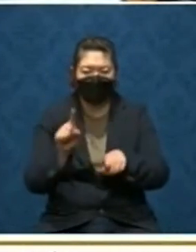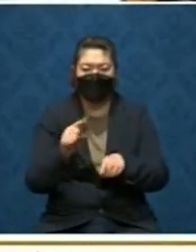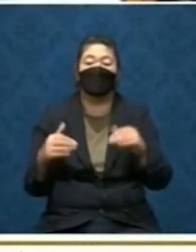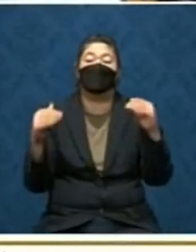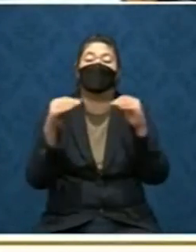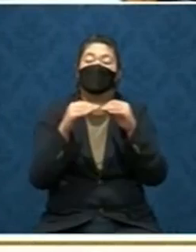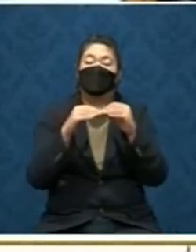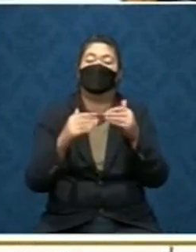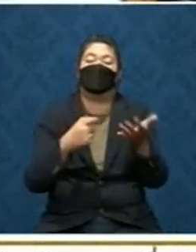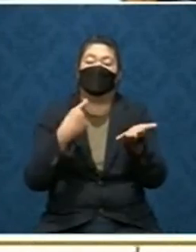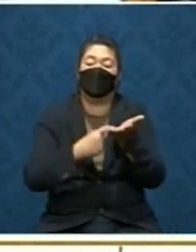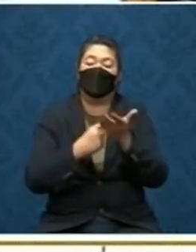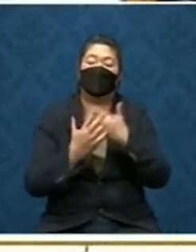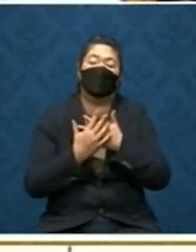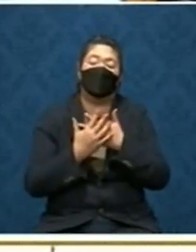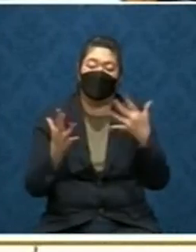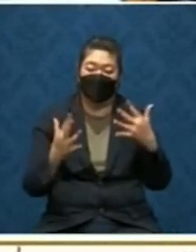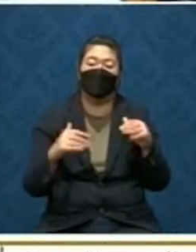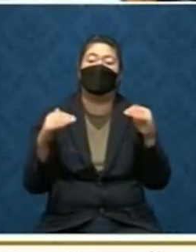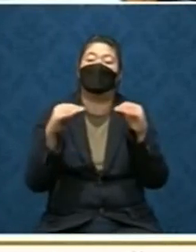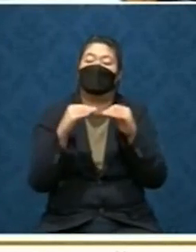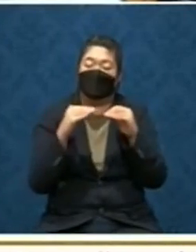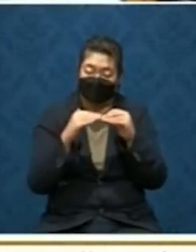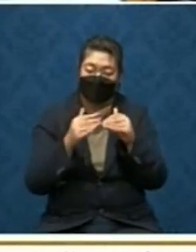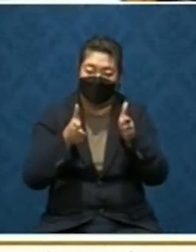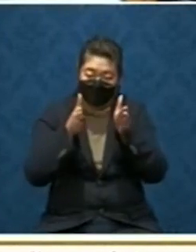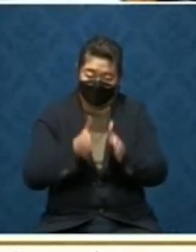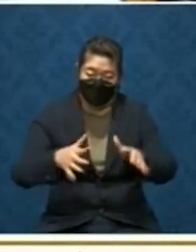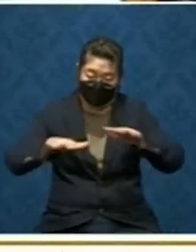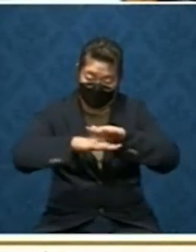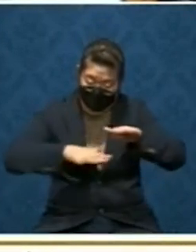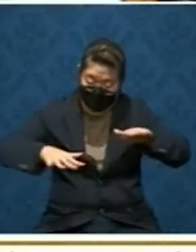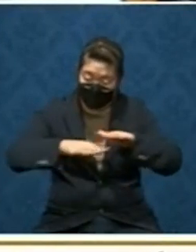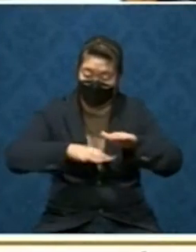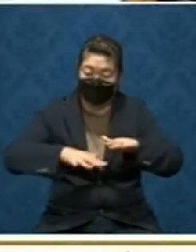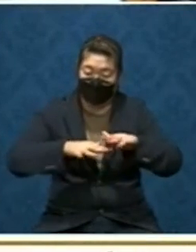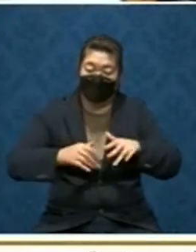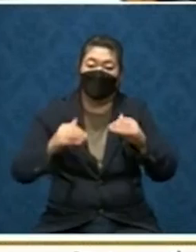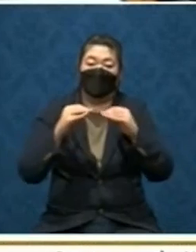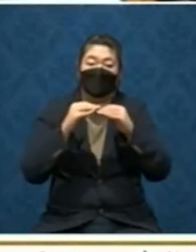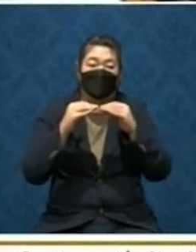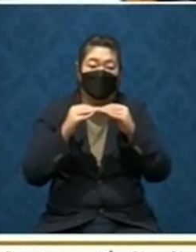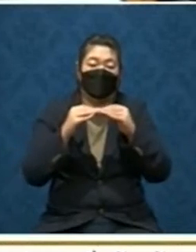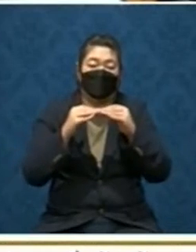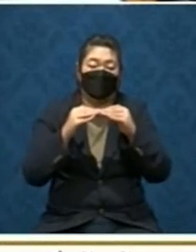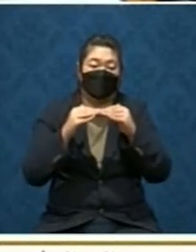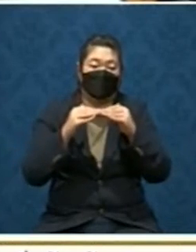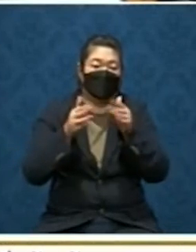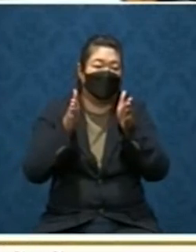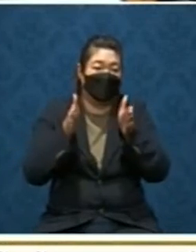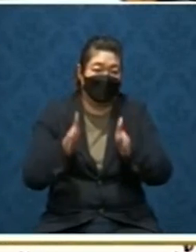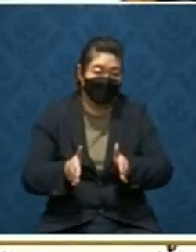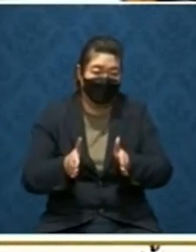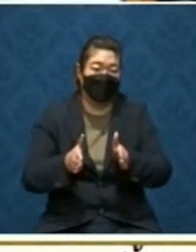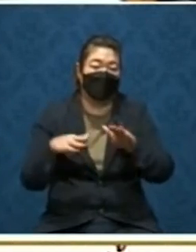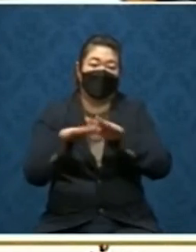การประกันตัวซึ่งเป็นสิทธิที่มวลชนขั้นพื้นฐานนะคะอย่าให้สิทธิดังกล่าวกลายเป็นสิทธิที่ถู